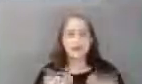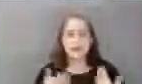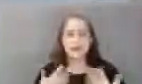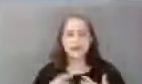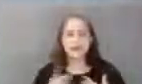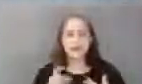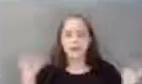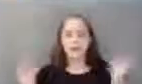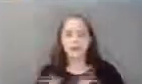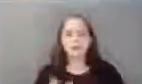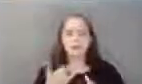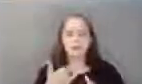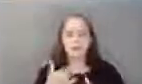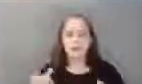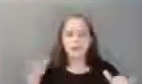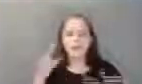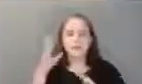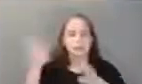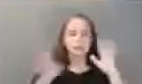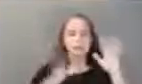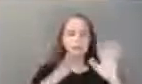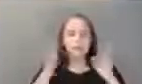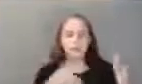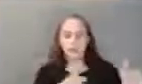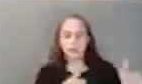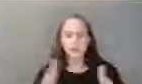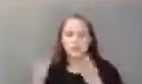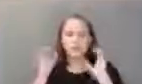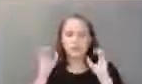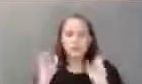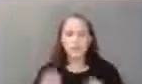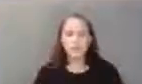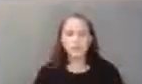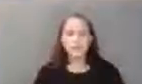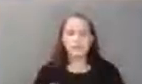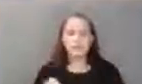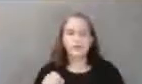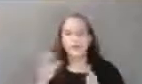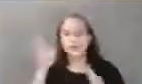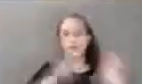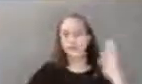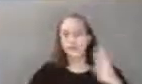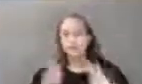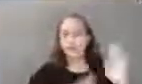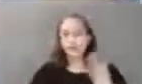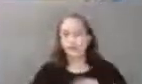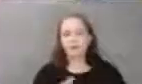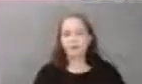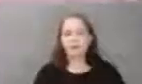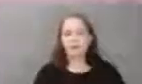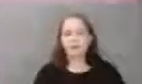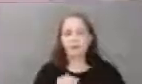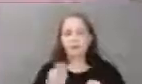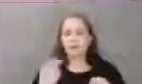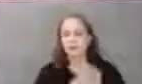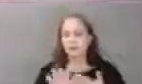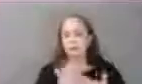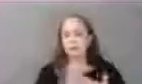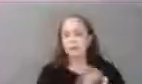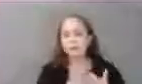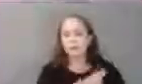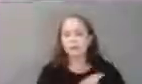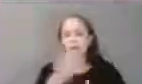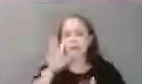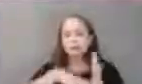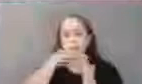yung last time na sapak ka? Yan ha? Hindi ba? Mabait ka na makape. Ah, mabait. Ayan. Ngayon,